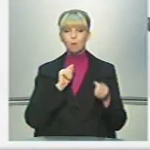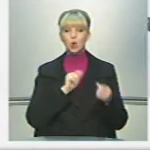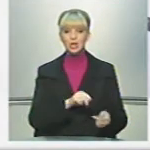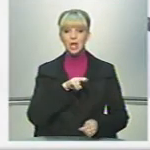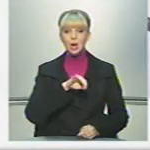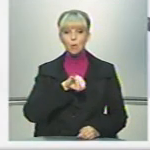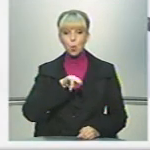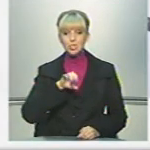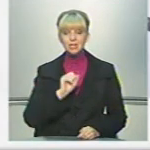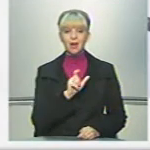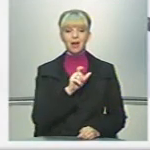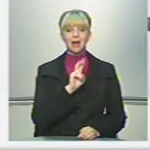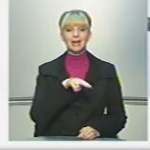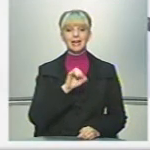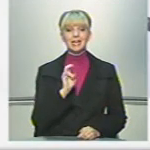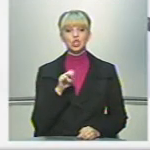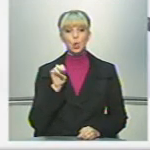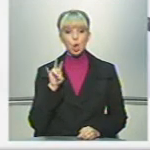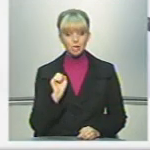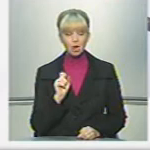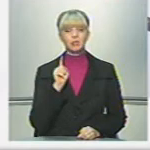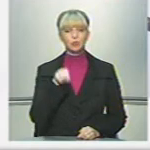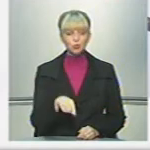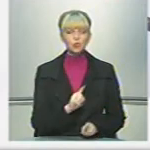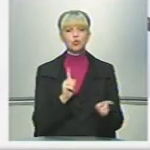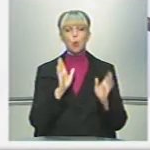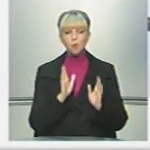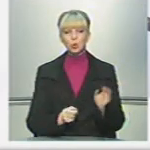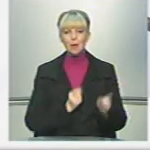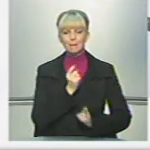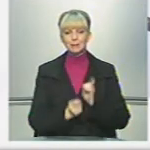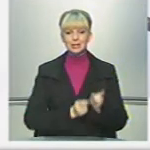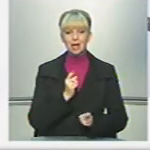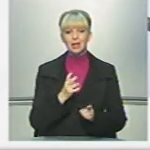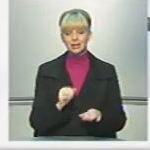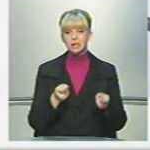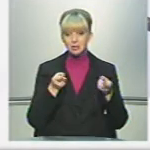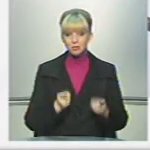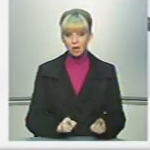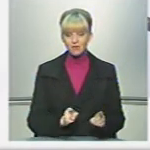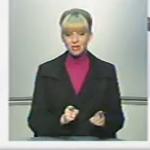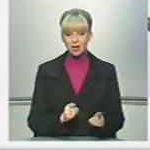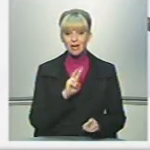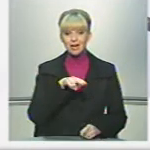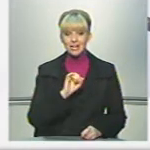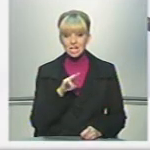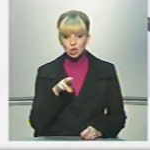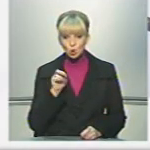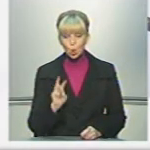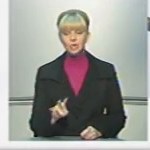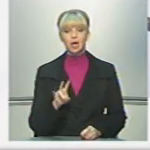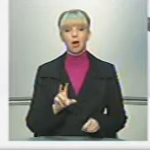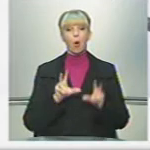Путіна Хіларі Клінтон. І от тоді щось буде мінятися насправді. Адже Клінтон